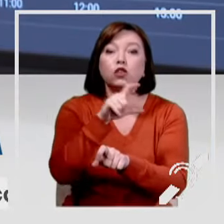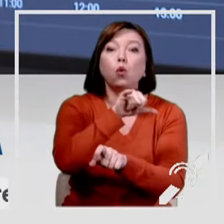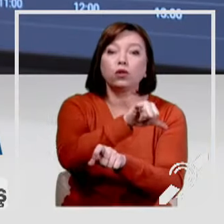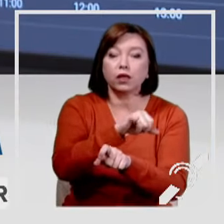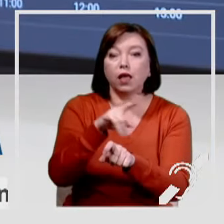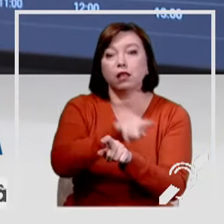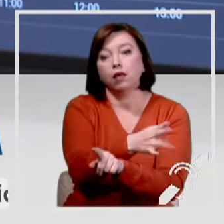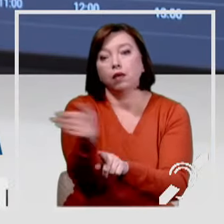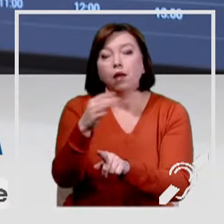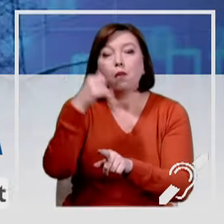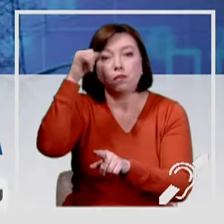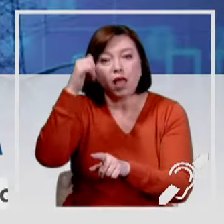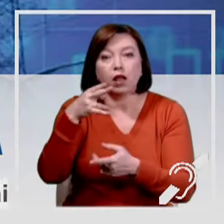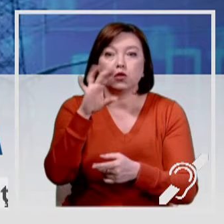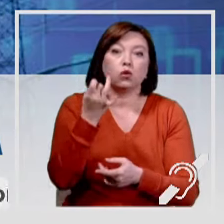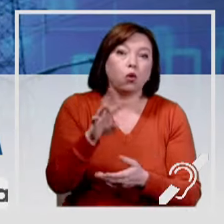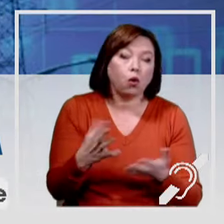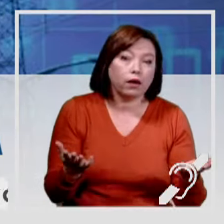înspre Bălți și înspre Drochia.